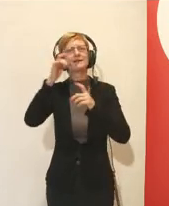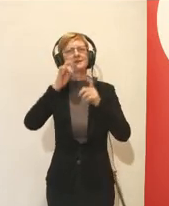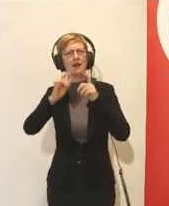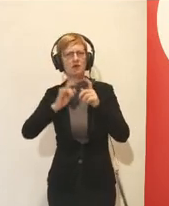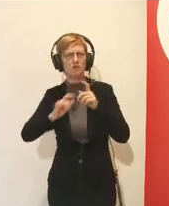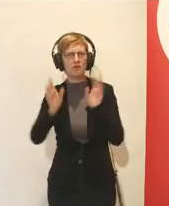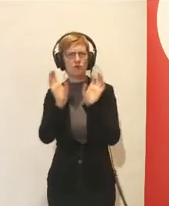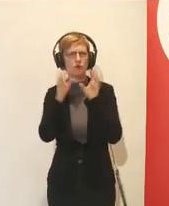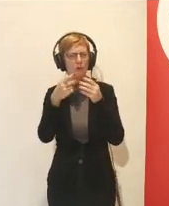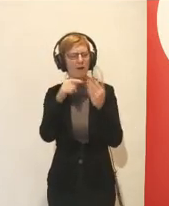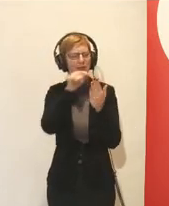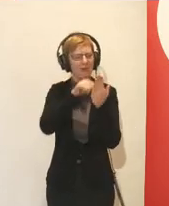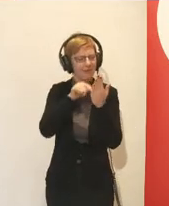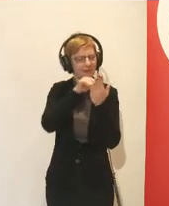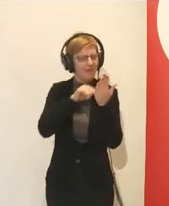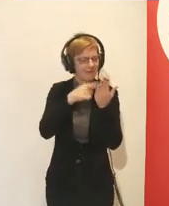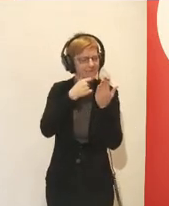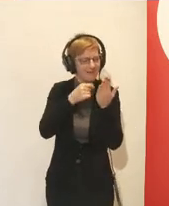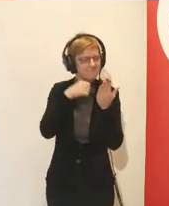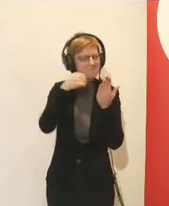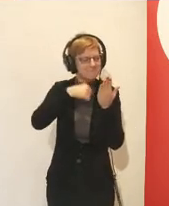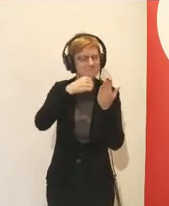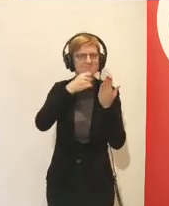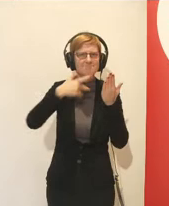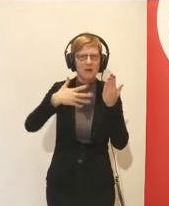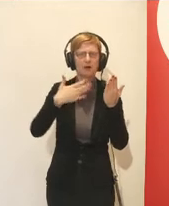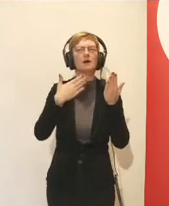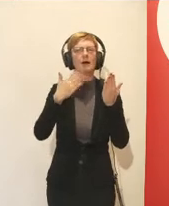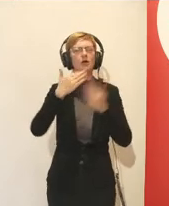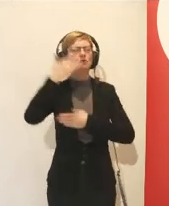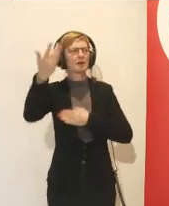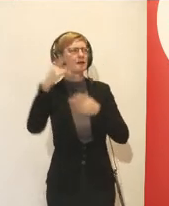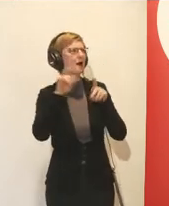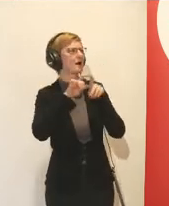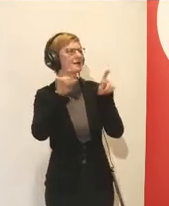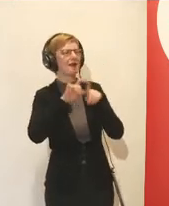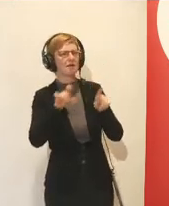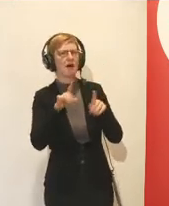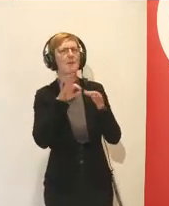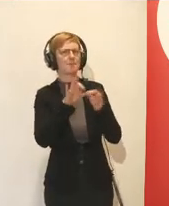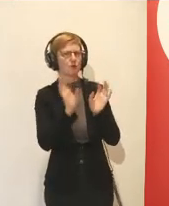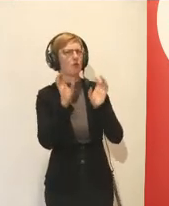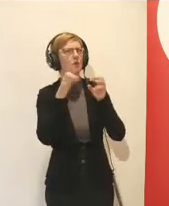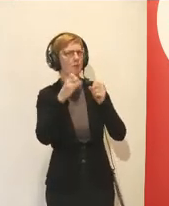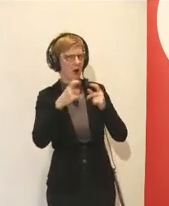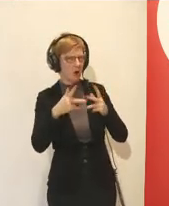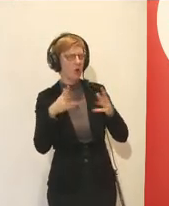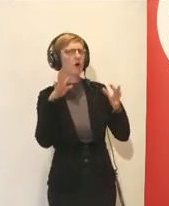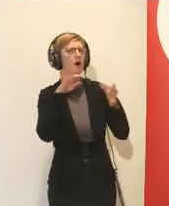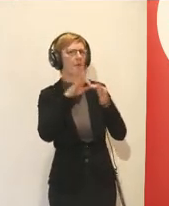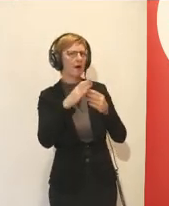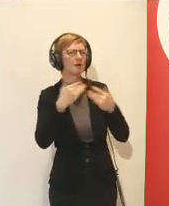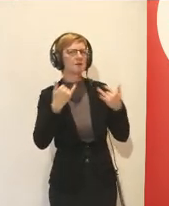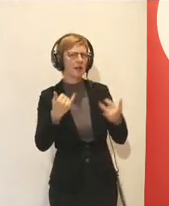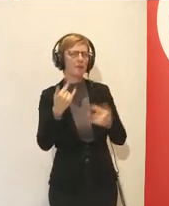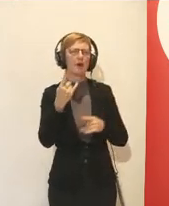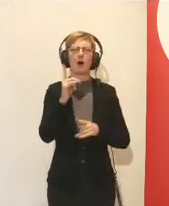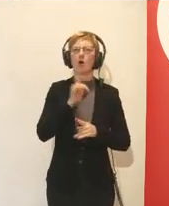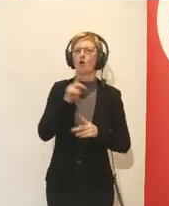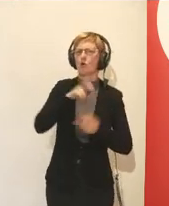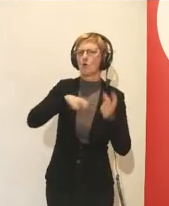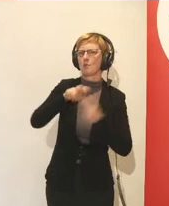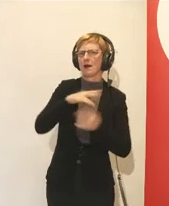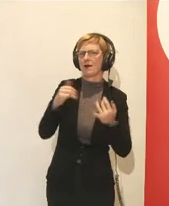wird auf die gurken kommen wir nachher nochmal wenn es auch um die frage geht wie geht man politisch damit um mich hört gern noch